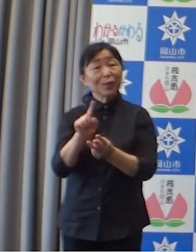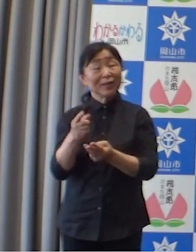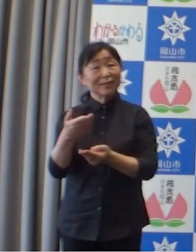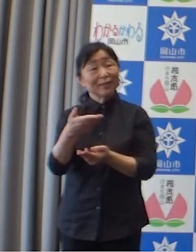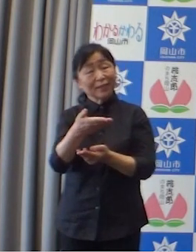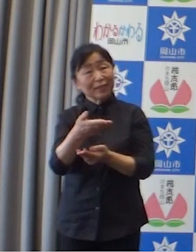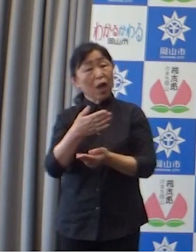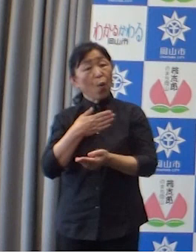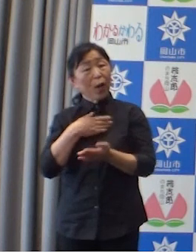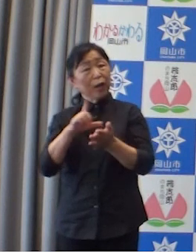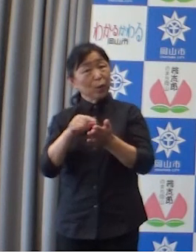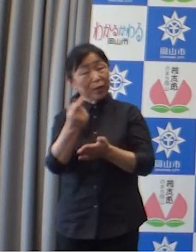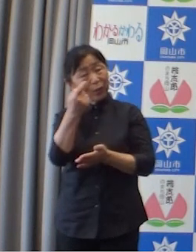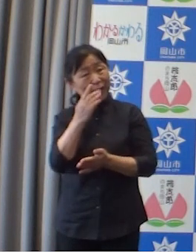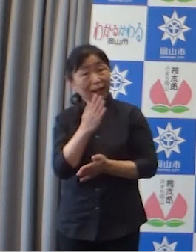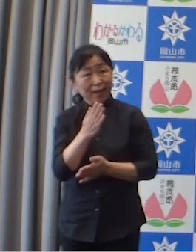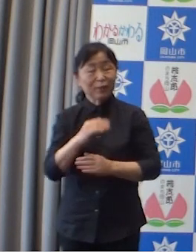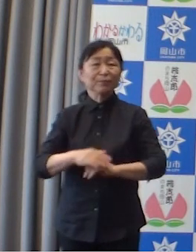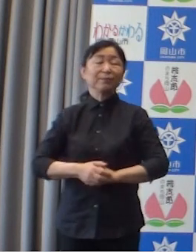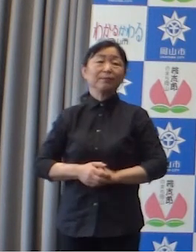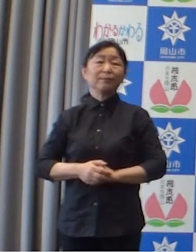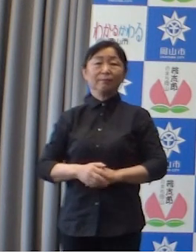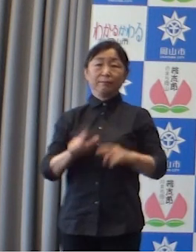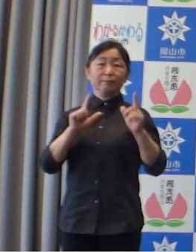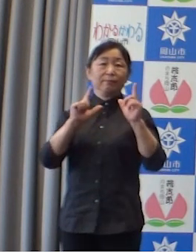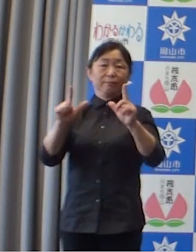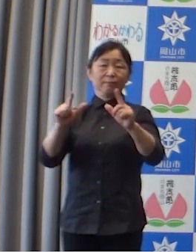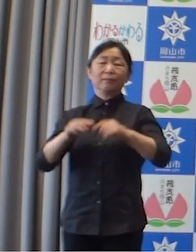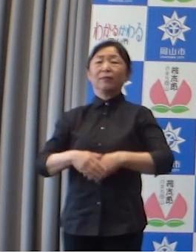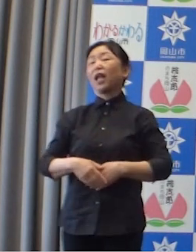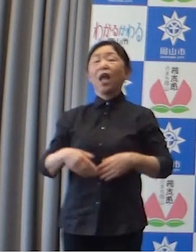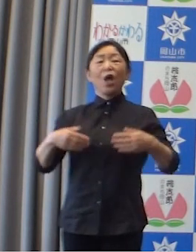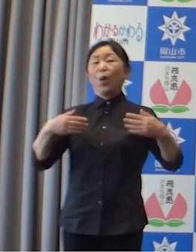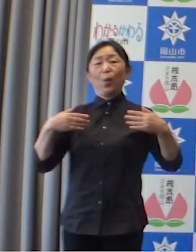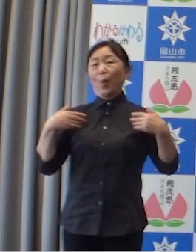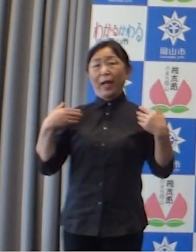の数字ですか。 はい、 わからない。